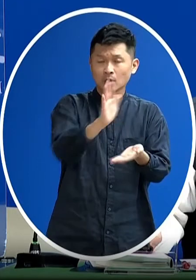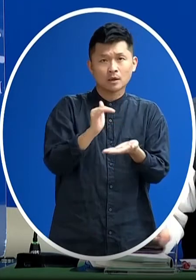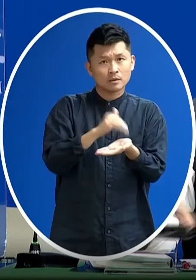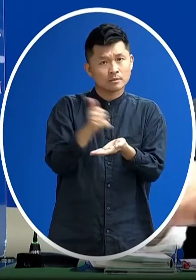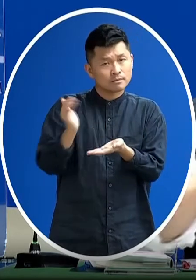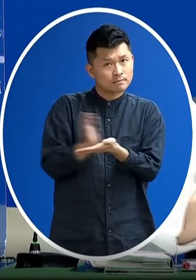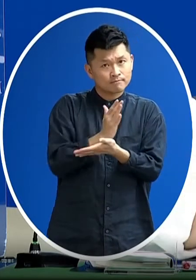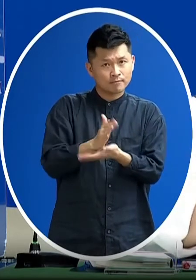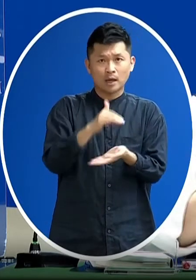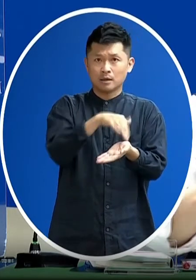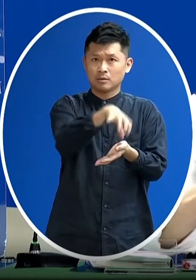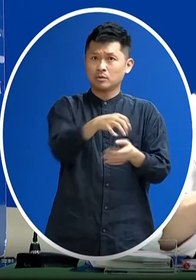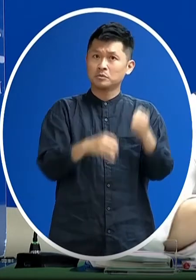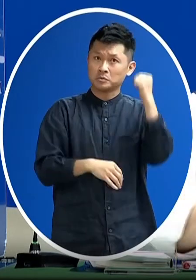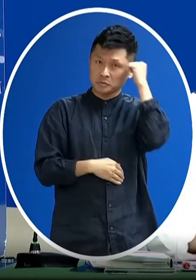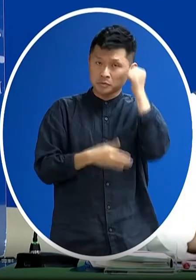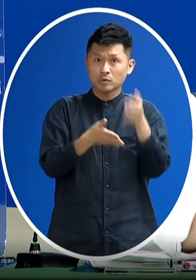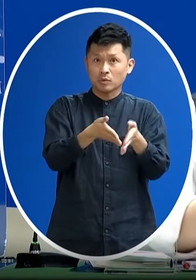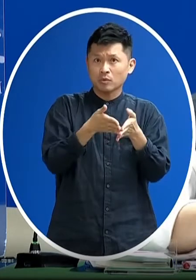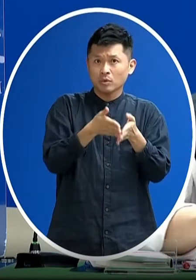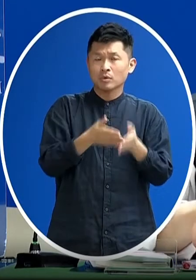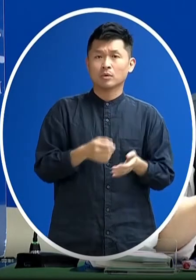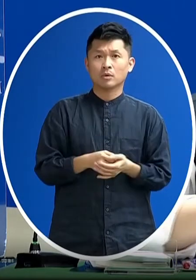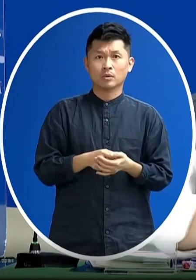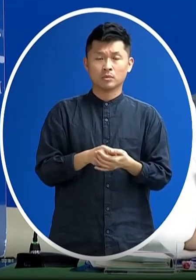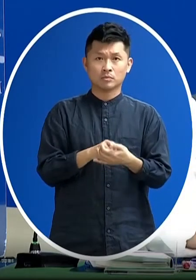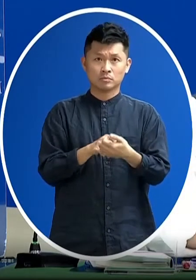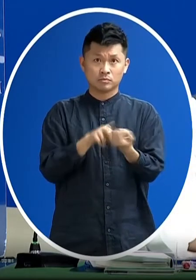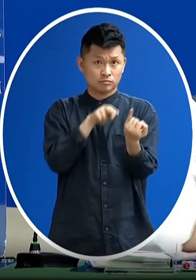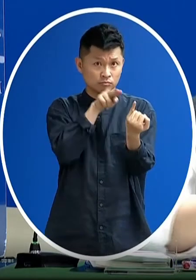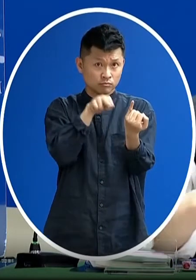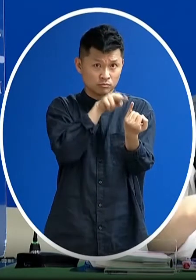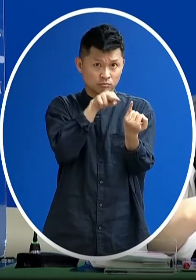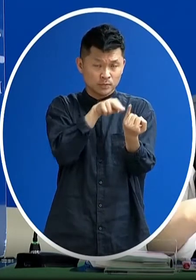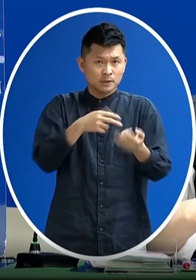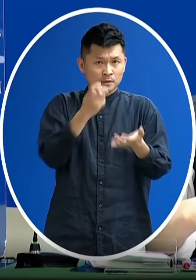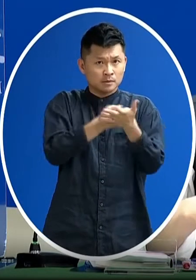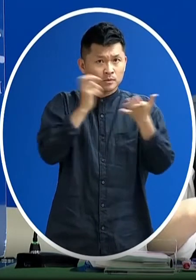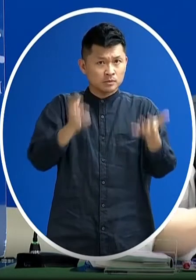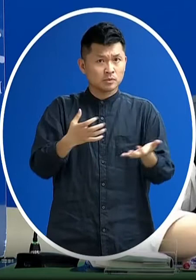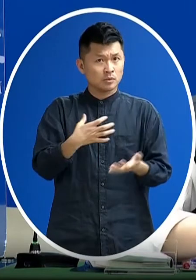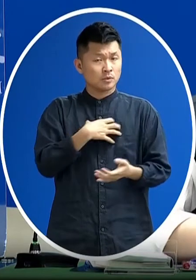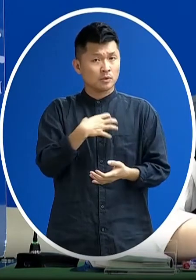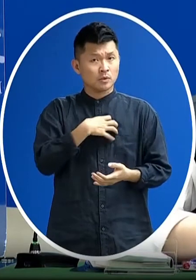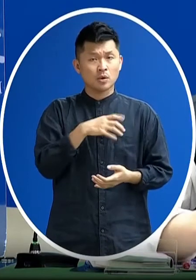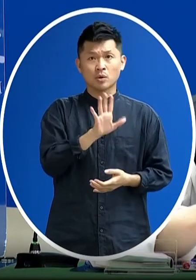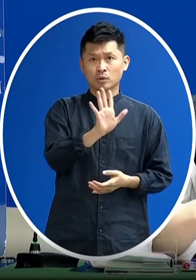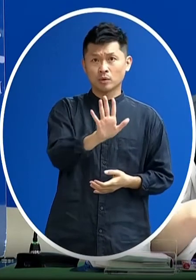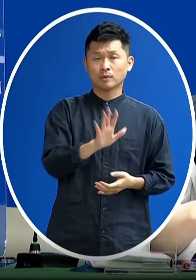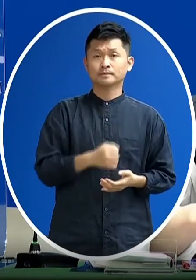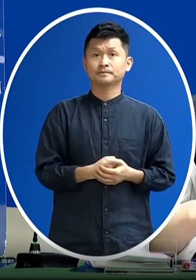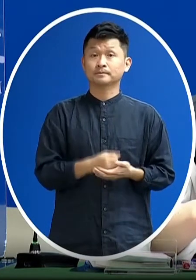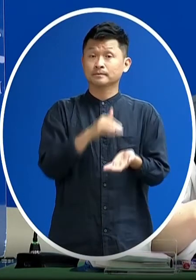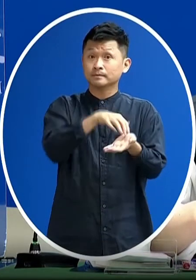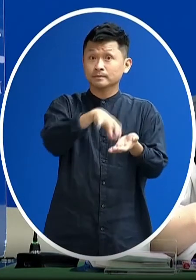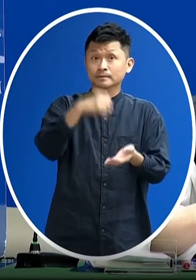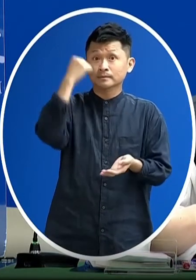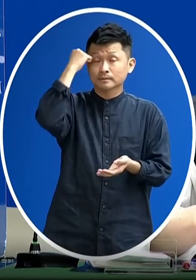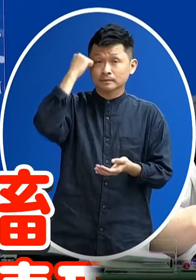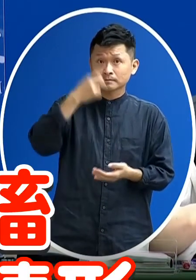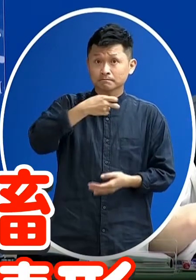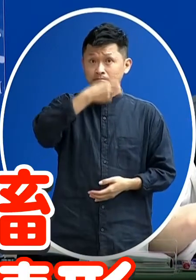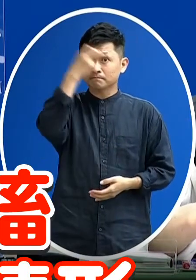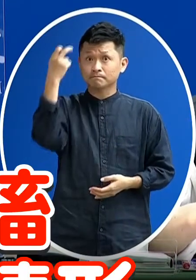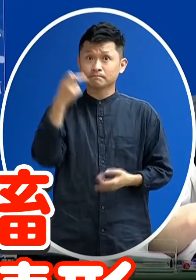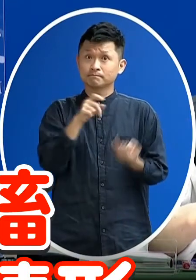需要住院，因为已经有这个比较像是严重的这些警示征兆的发生。那住院当中有发现说，他